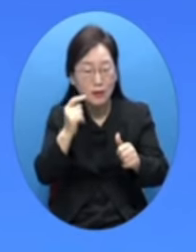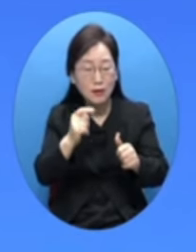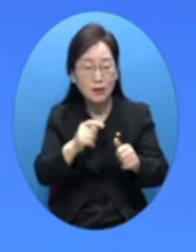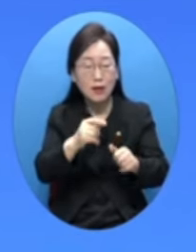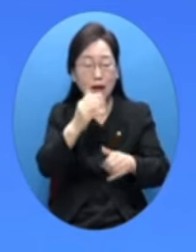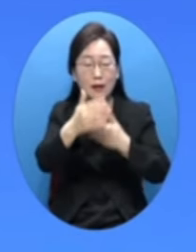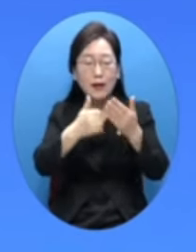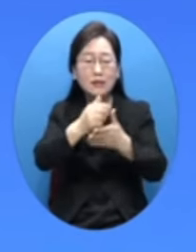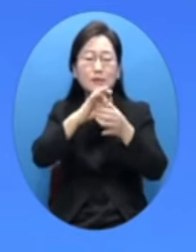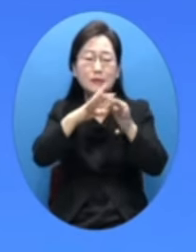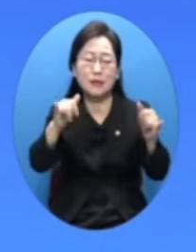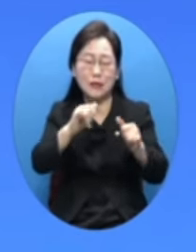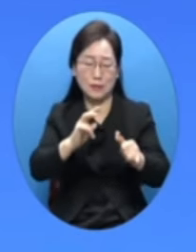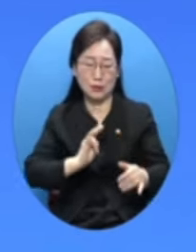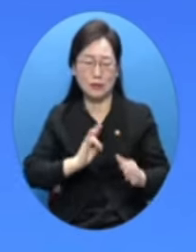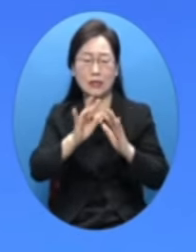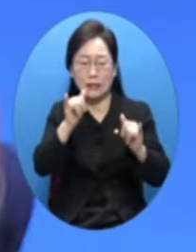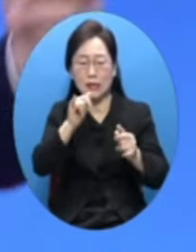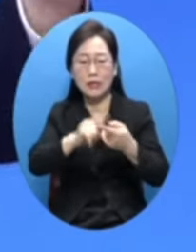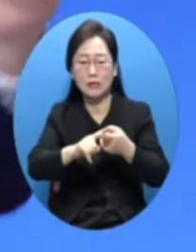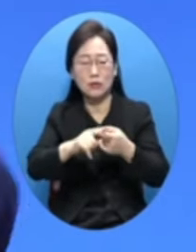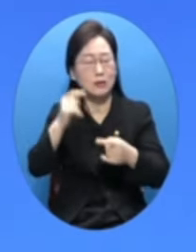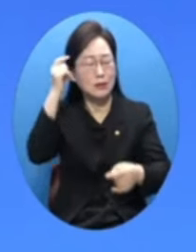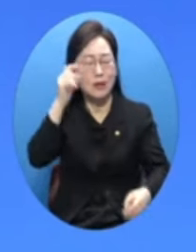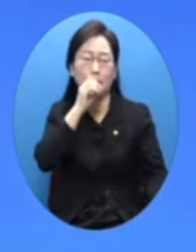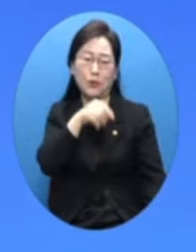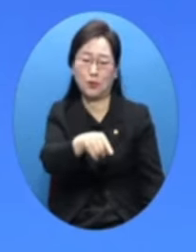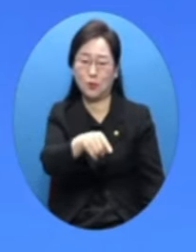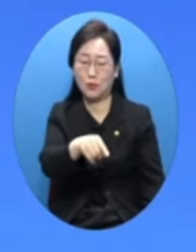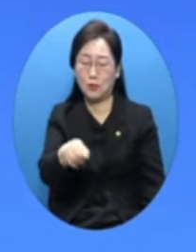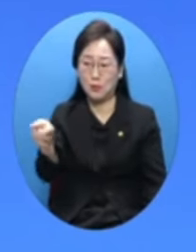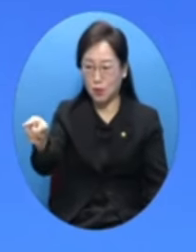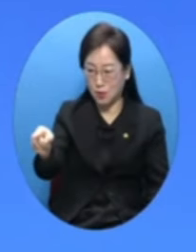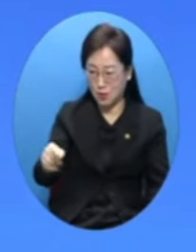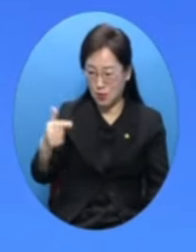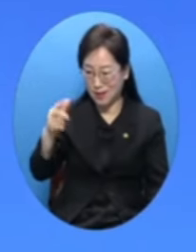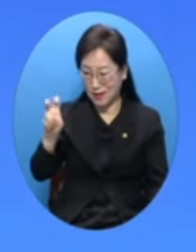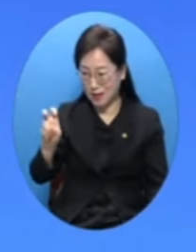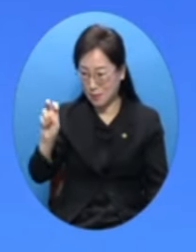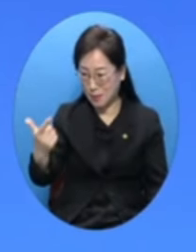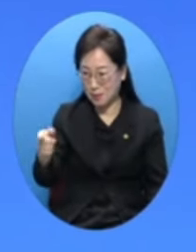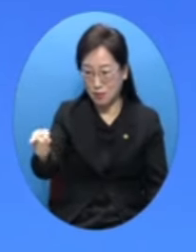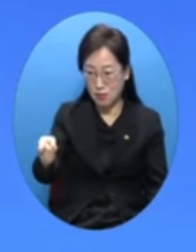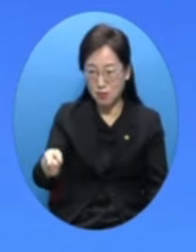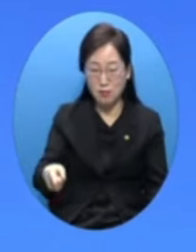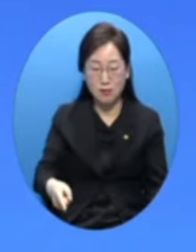생각하지도 않고 믿음이 없어서 날 트집 잡아서 전쟁을 일으켜 왔구나.